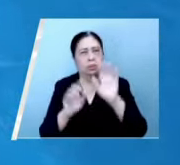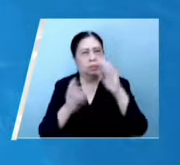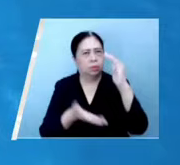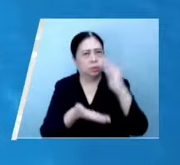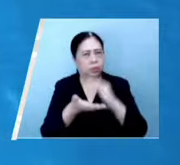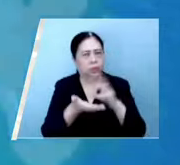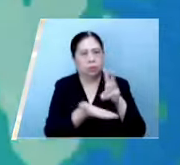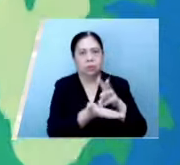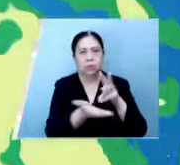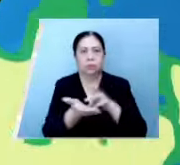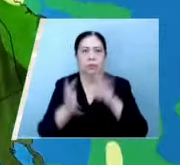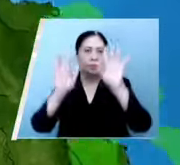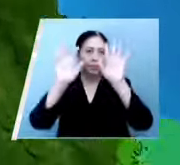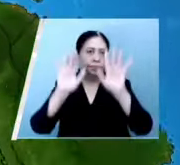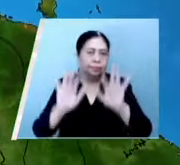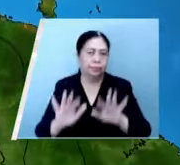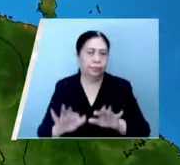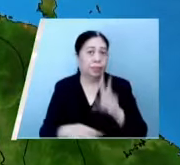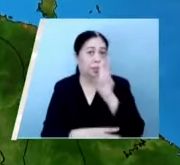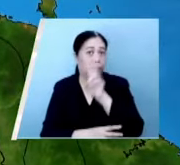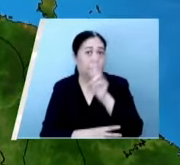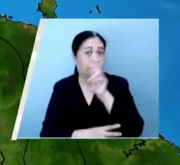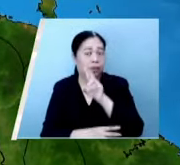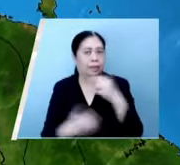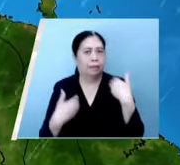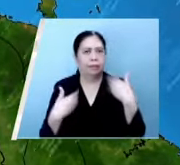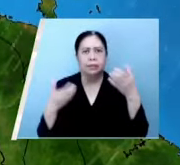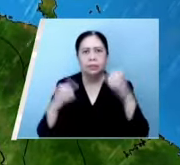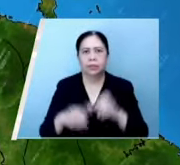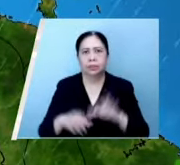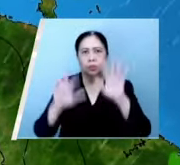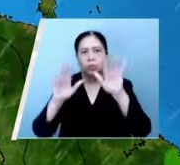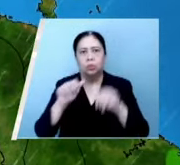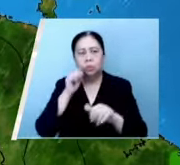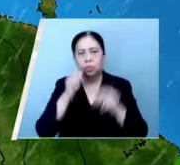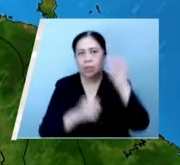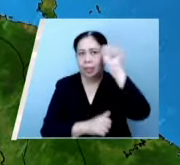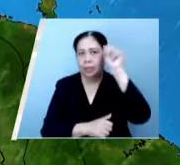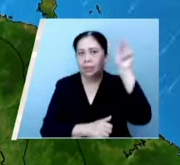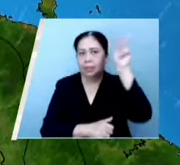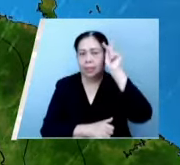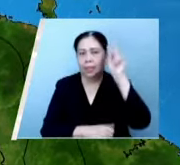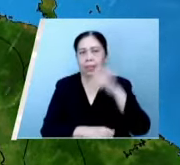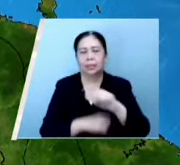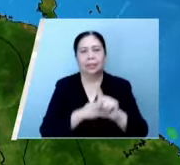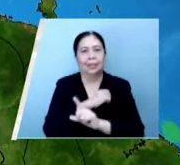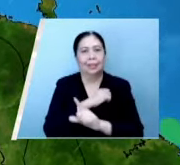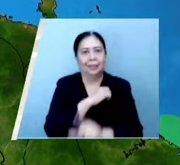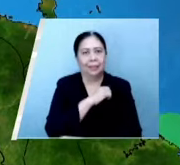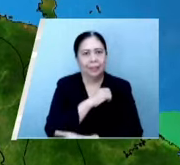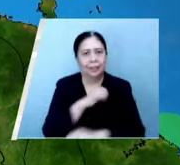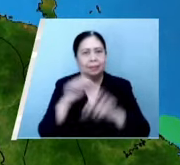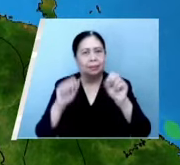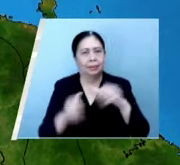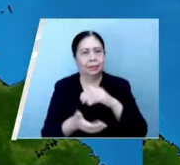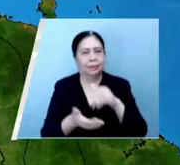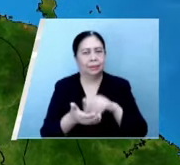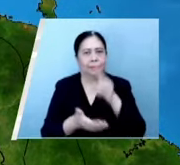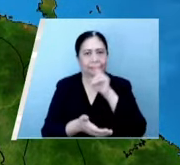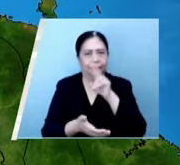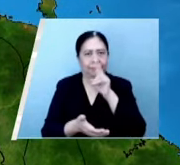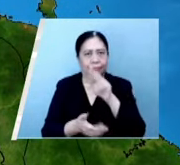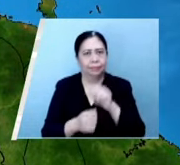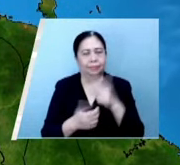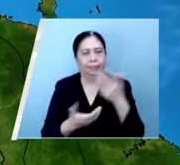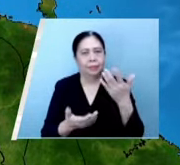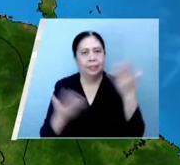na uulanin. Sa Visayas, may chance rin ng ulan bukas sa Aklan at Leyte provinces. Posible rin ang ulan sa Central Visayas pagsapit ng Linggo.